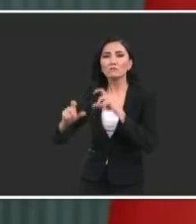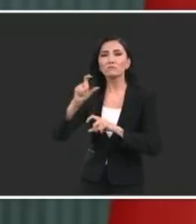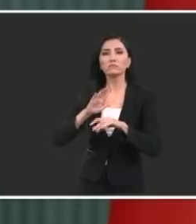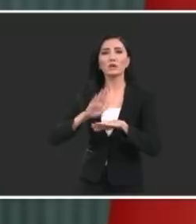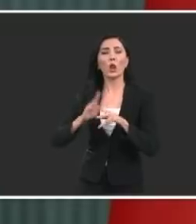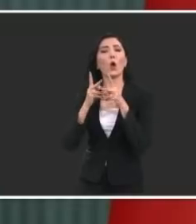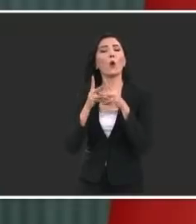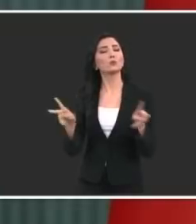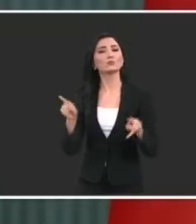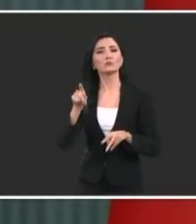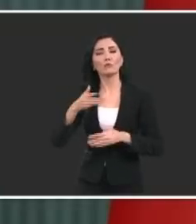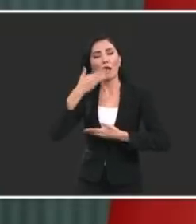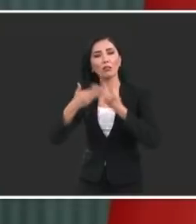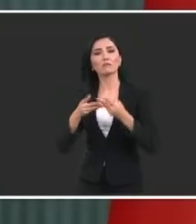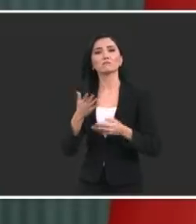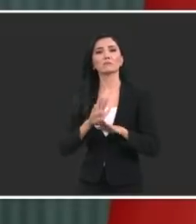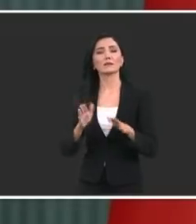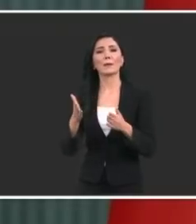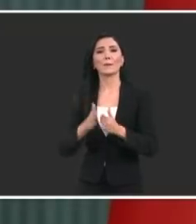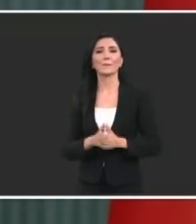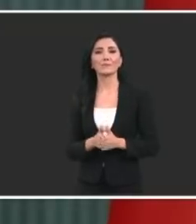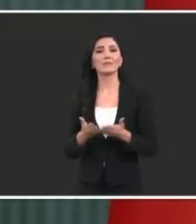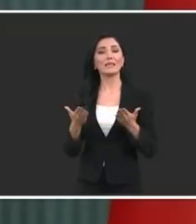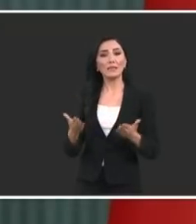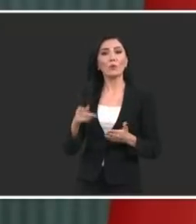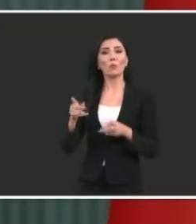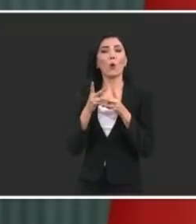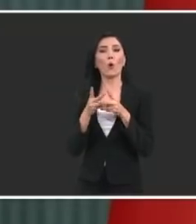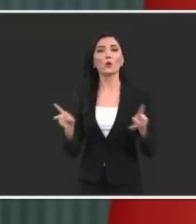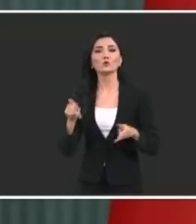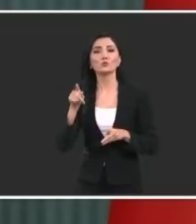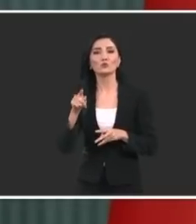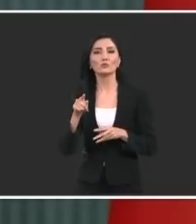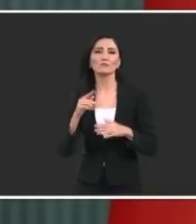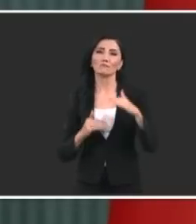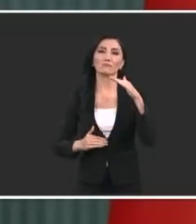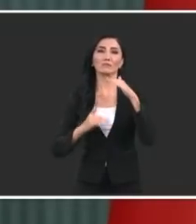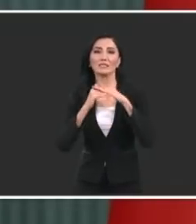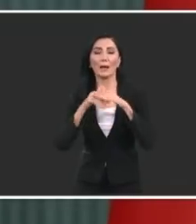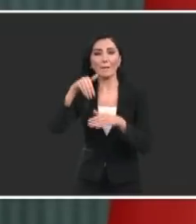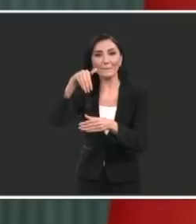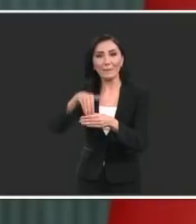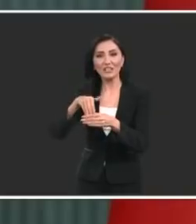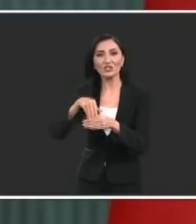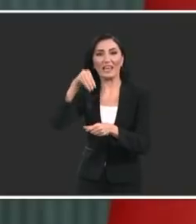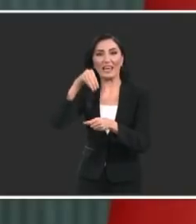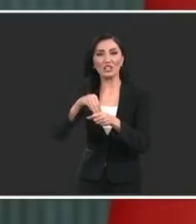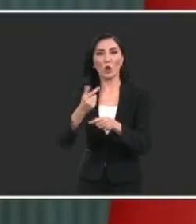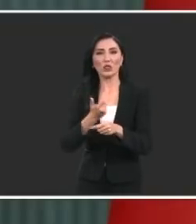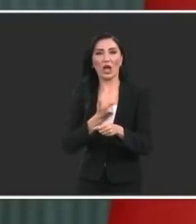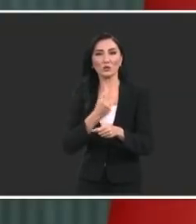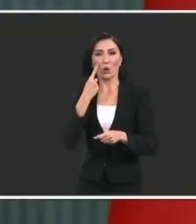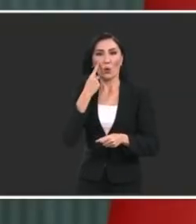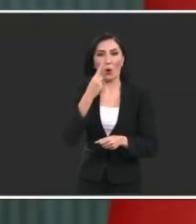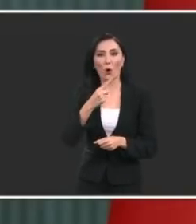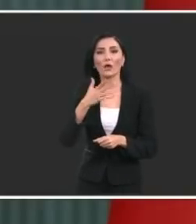özgürce dile getirirler Tabi bu özgürlüğün sınırı Meclis iç tüzüğünde yer alan